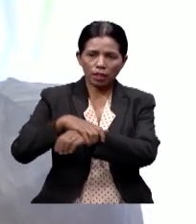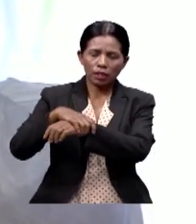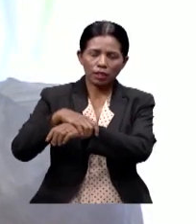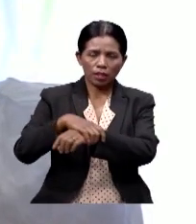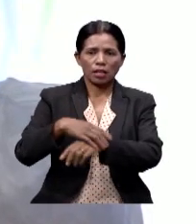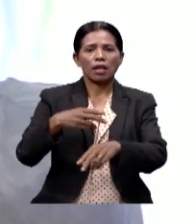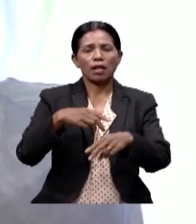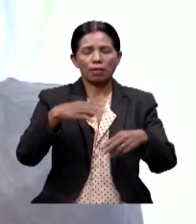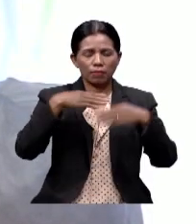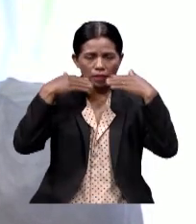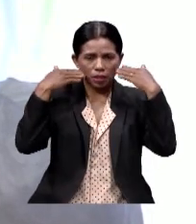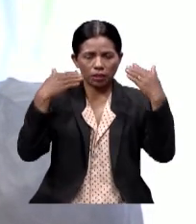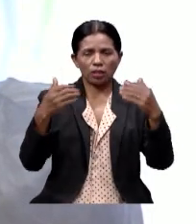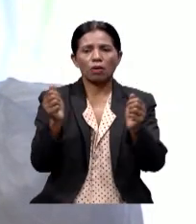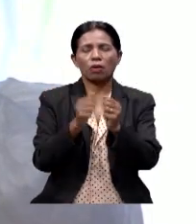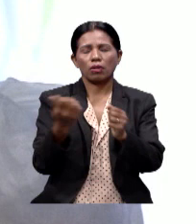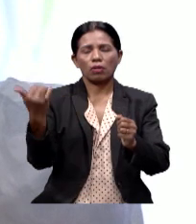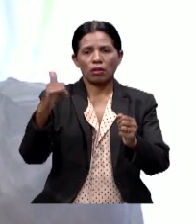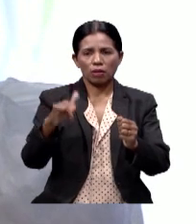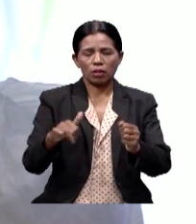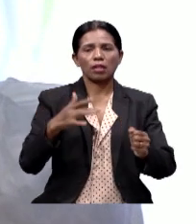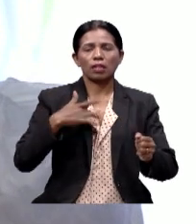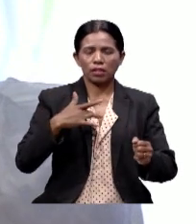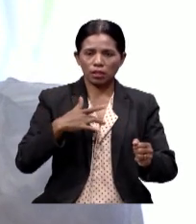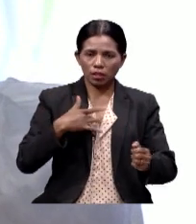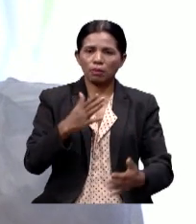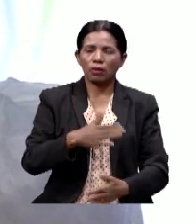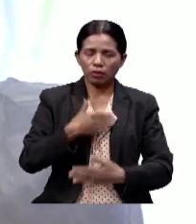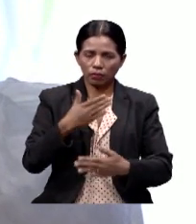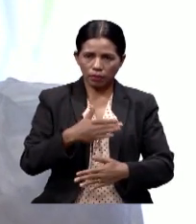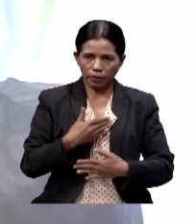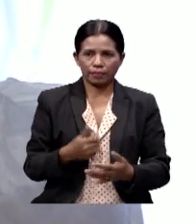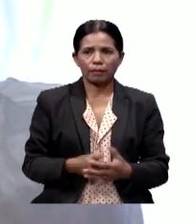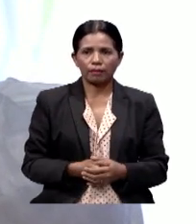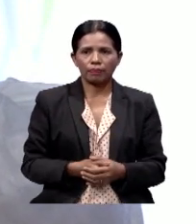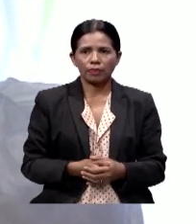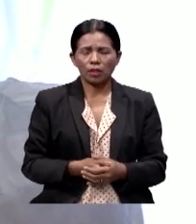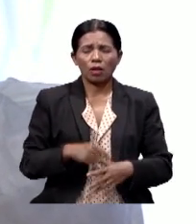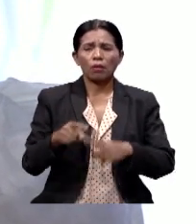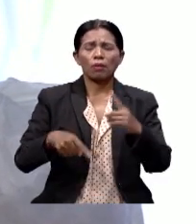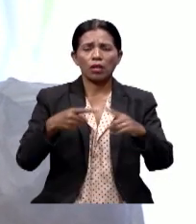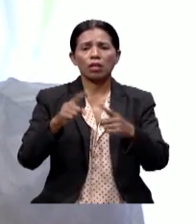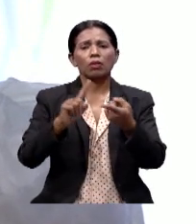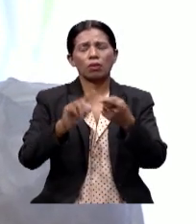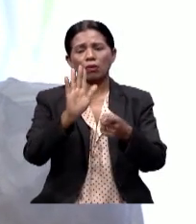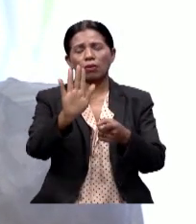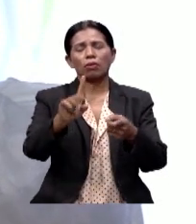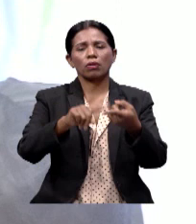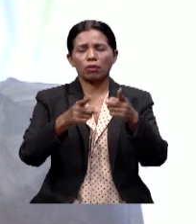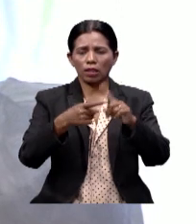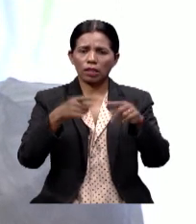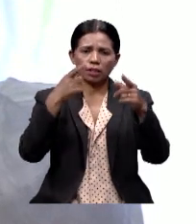hamnaso nia atu nia bele lara bele kontenti bele solo. Wahira oni malu gruma tanis